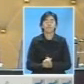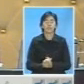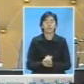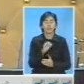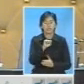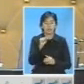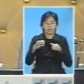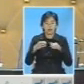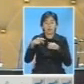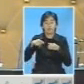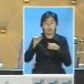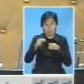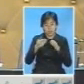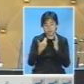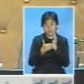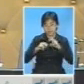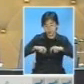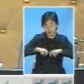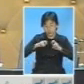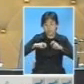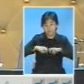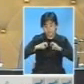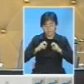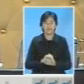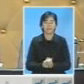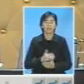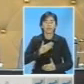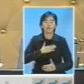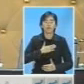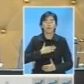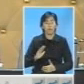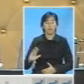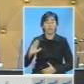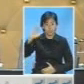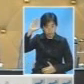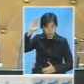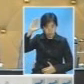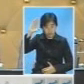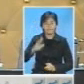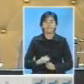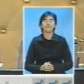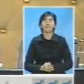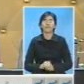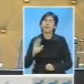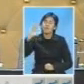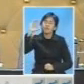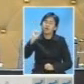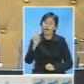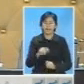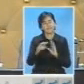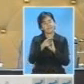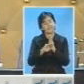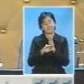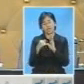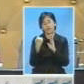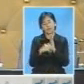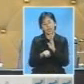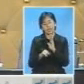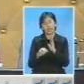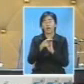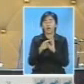ทร์กระผมขอประท้วงท่านประธานครับทำผิดข้อบังคับข้อ